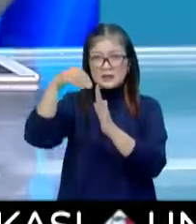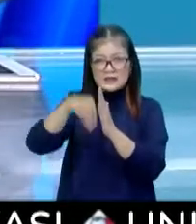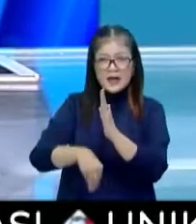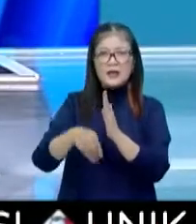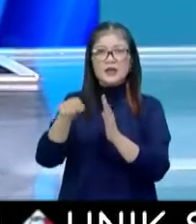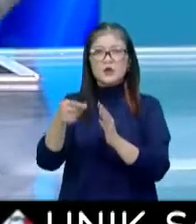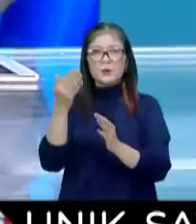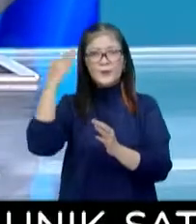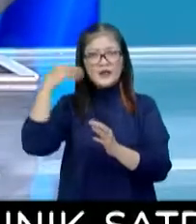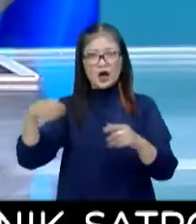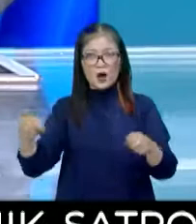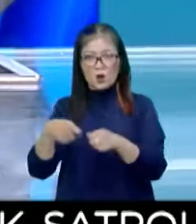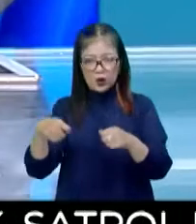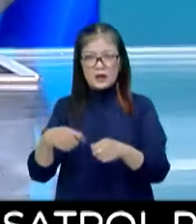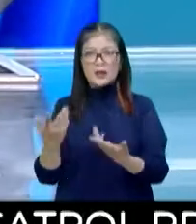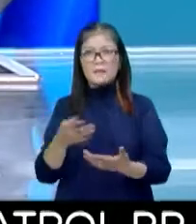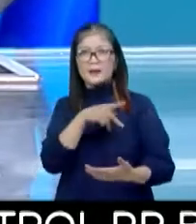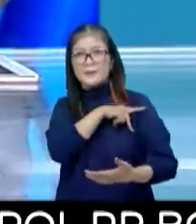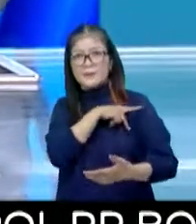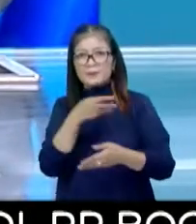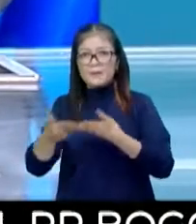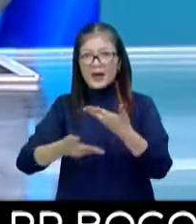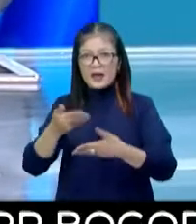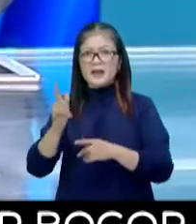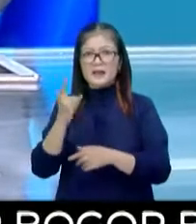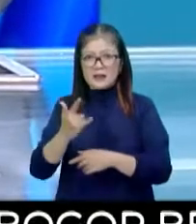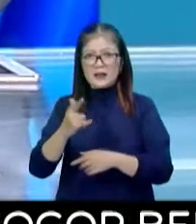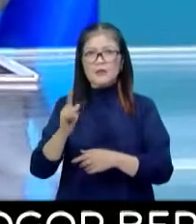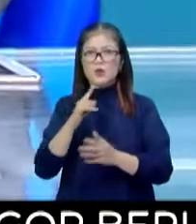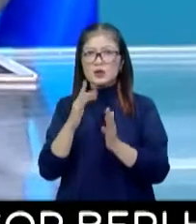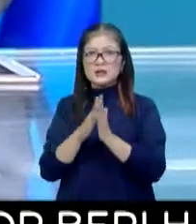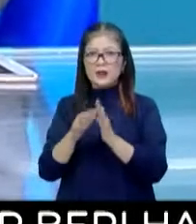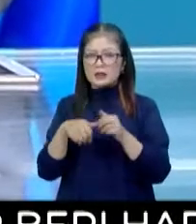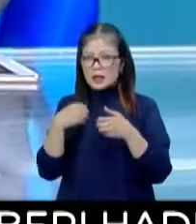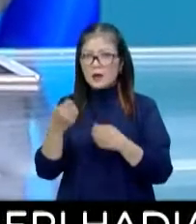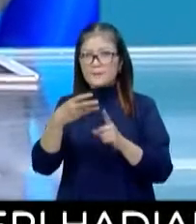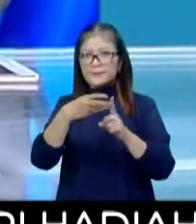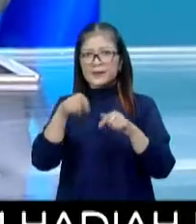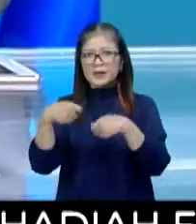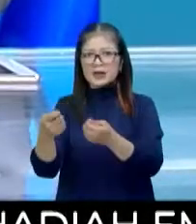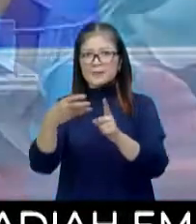petugas tetap melayani ratusan warga yang belum mendapat kesempatan mencairkan BLT.